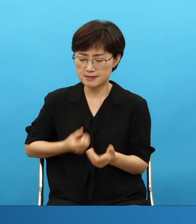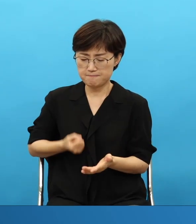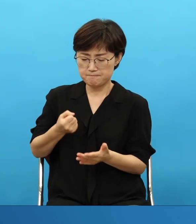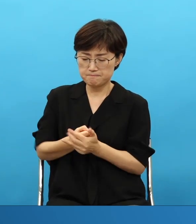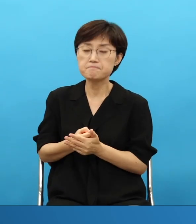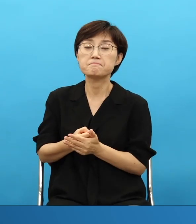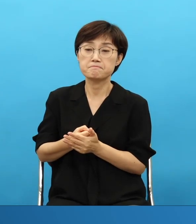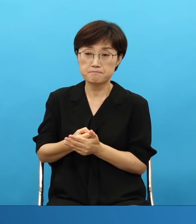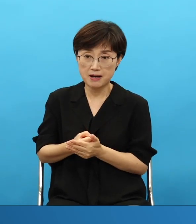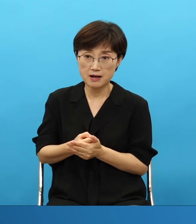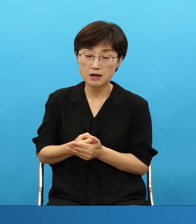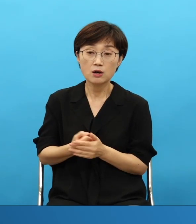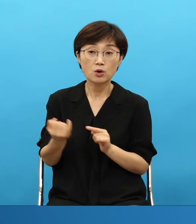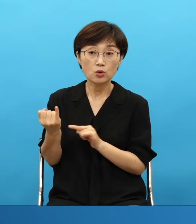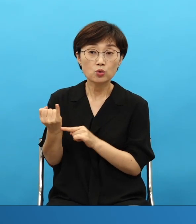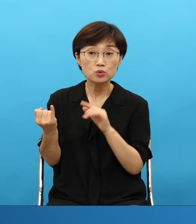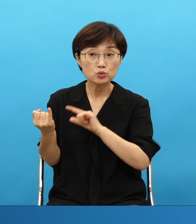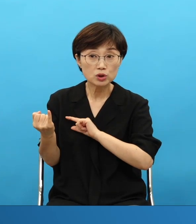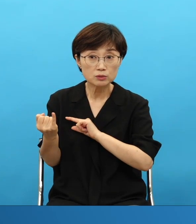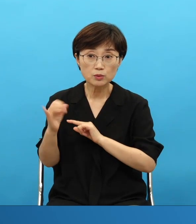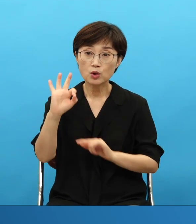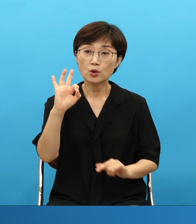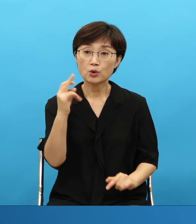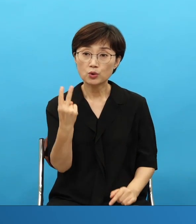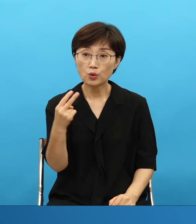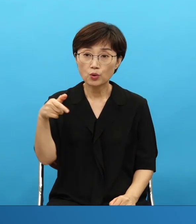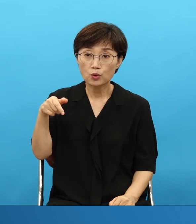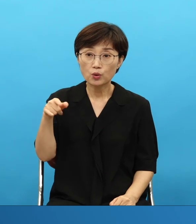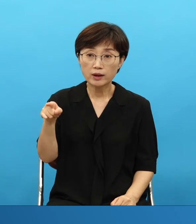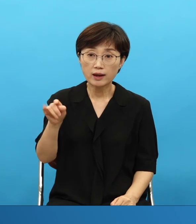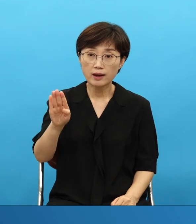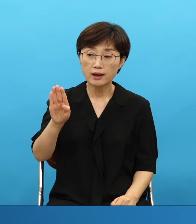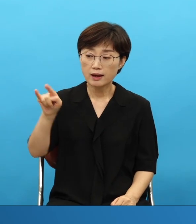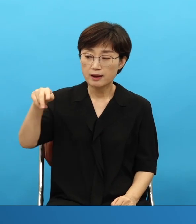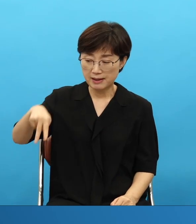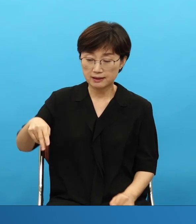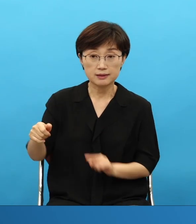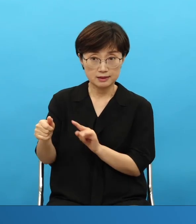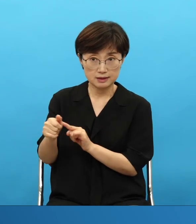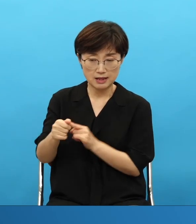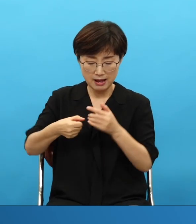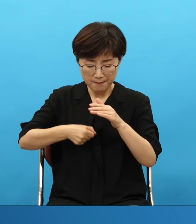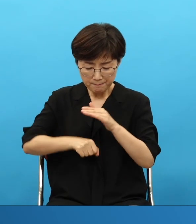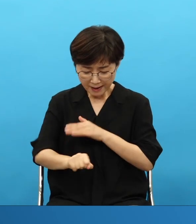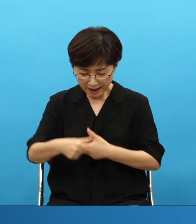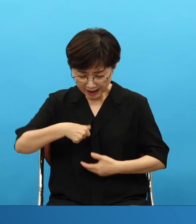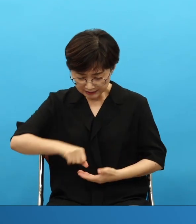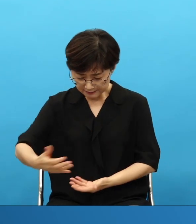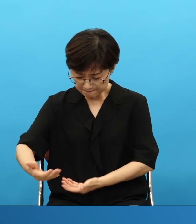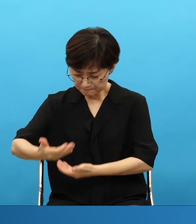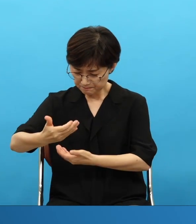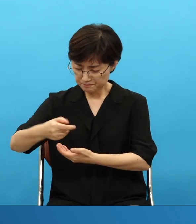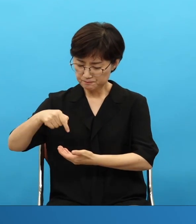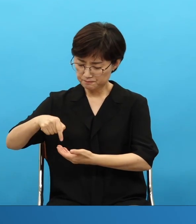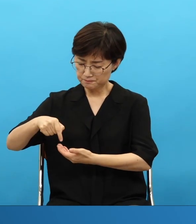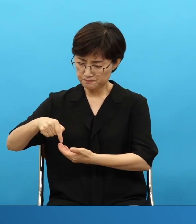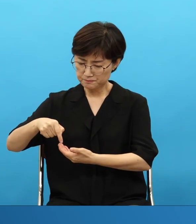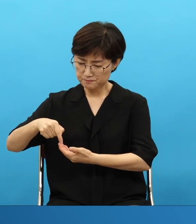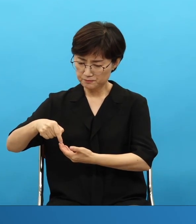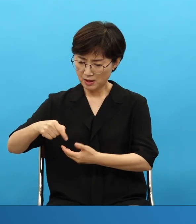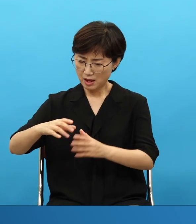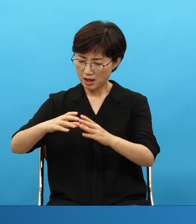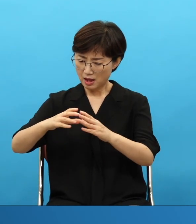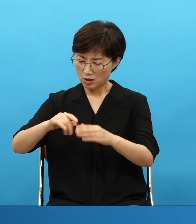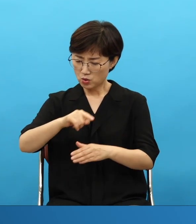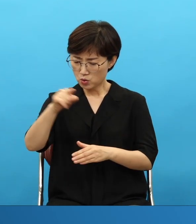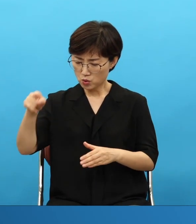resolution. 우리 아들이 살 수 있는 곳은 애굽 땅에는 없다. There's no place for my son to survive